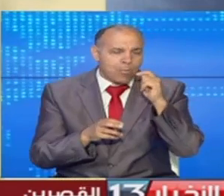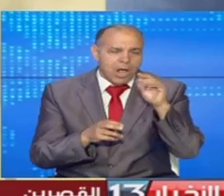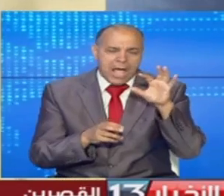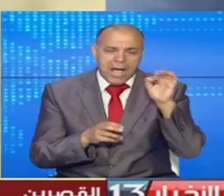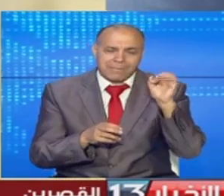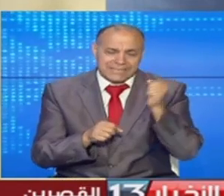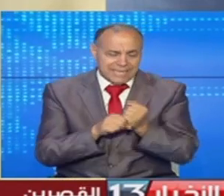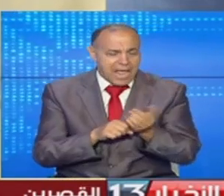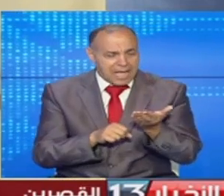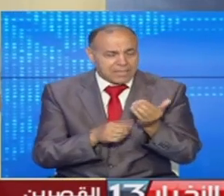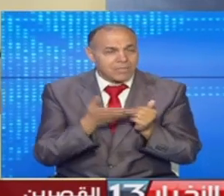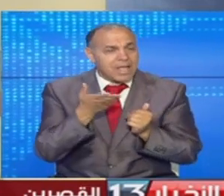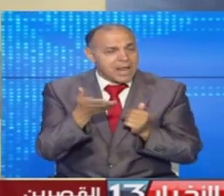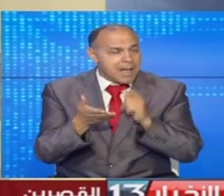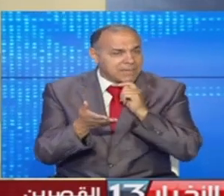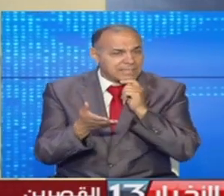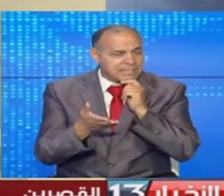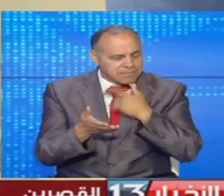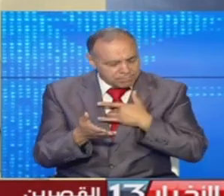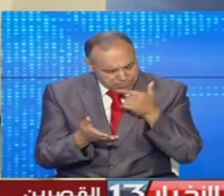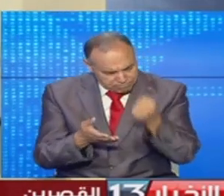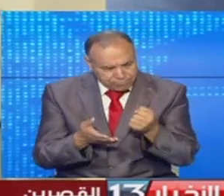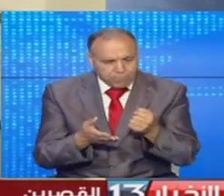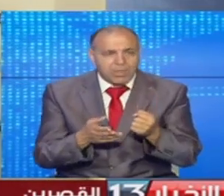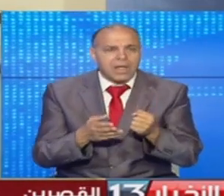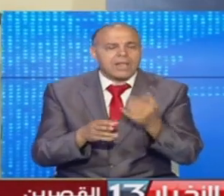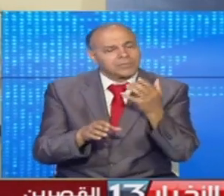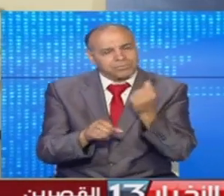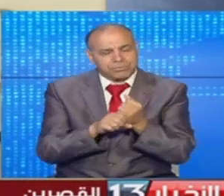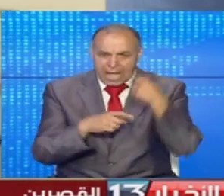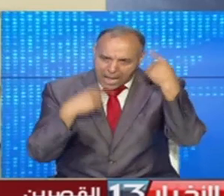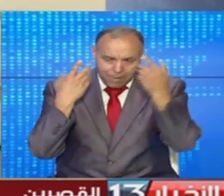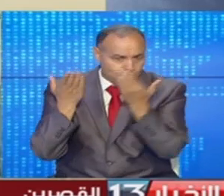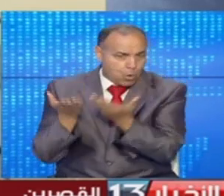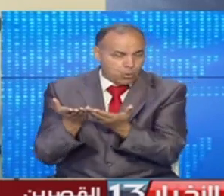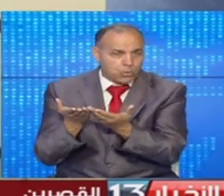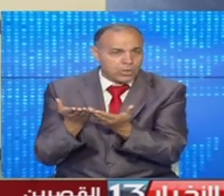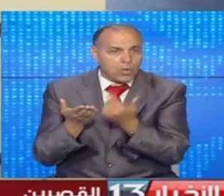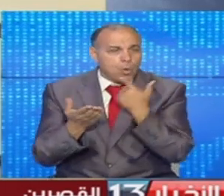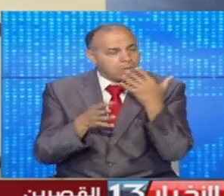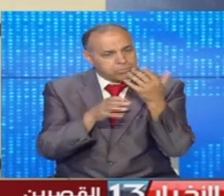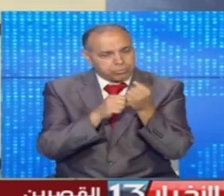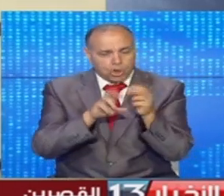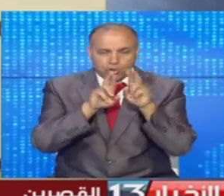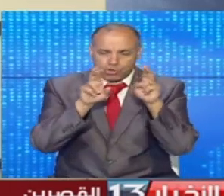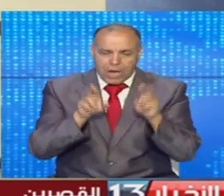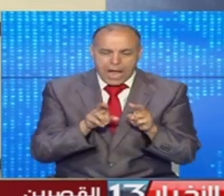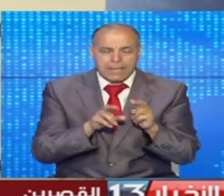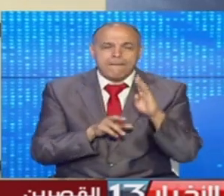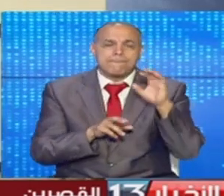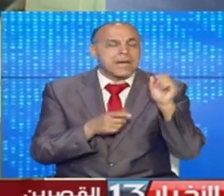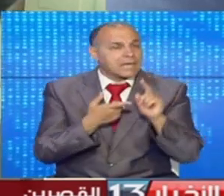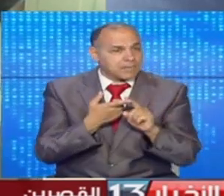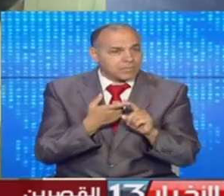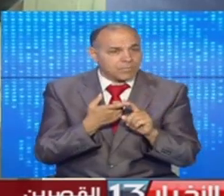سن 50 ولكنه ماض لتحقيق أحلامه والحصول على شهادة